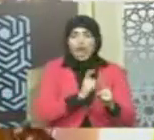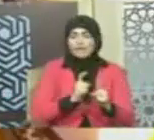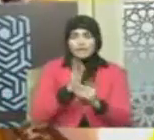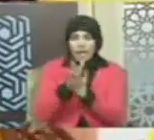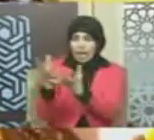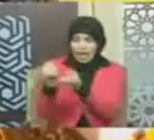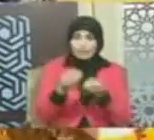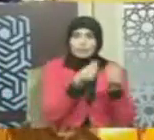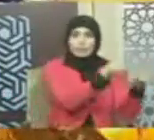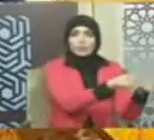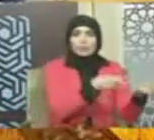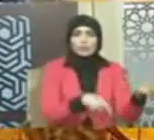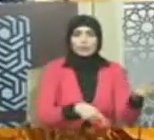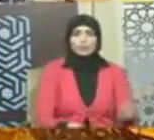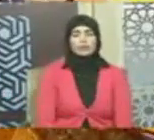وهال صاحب كسرى،